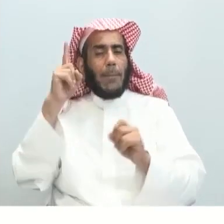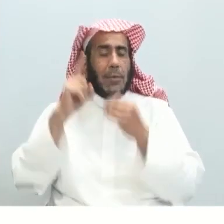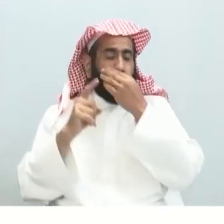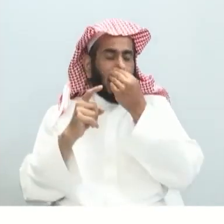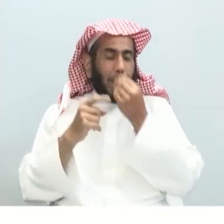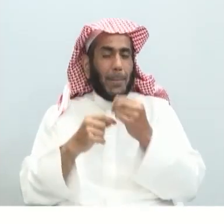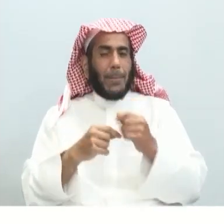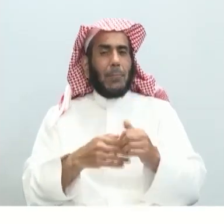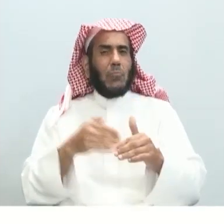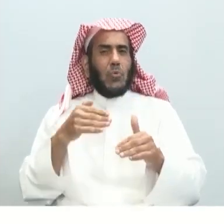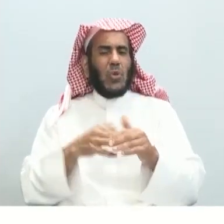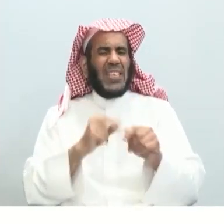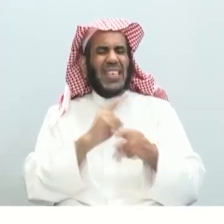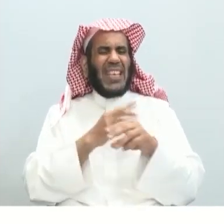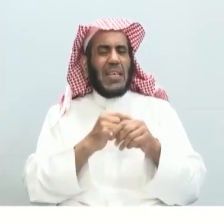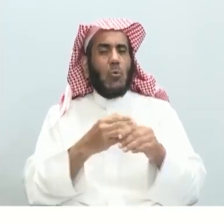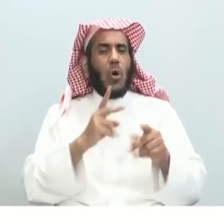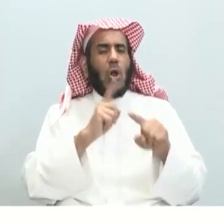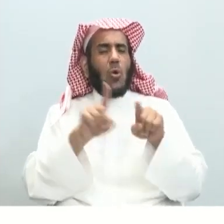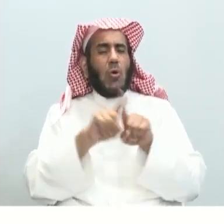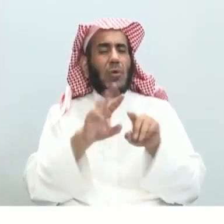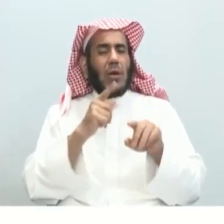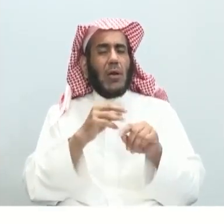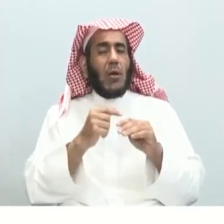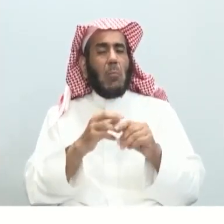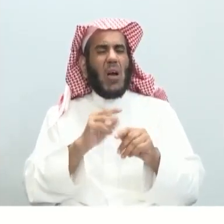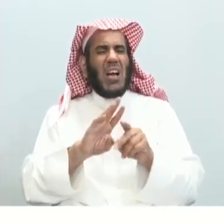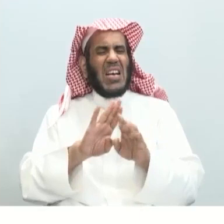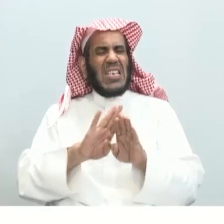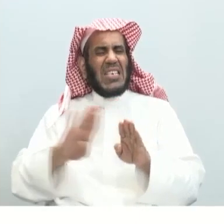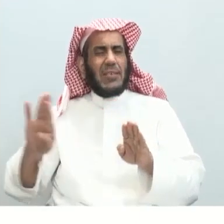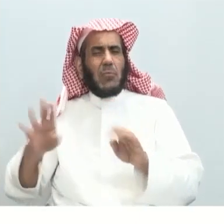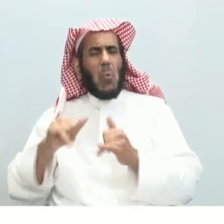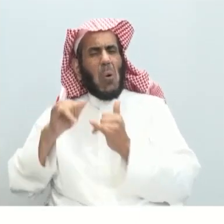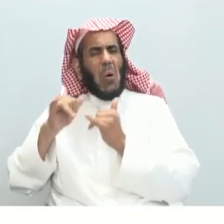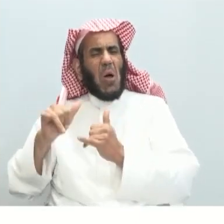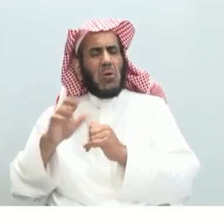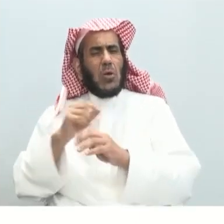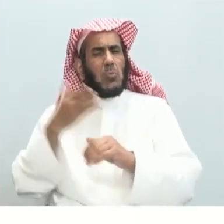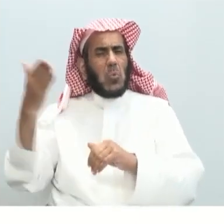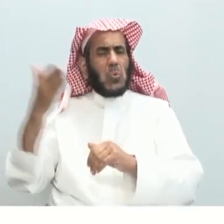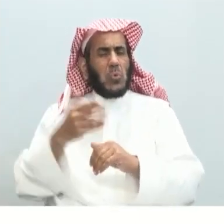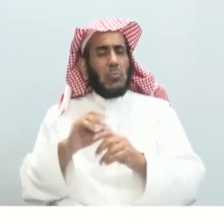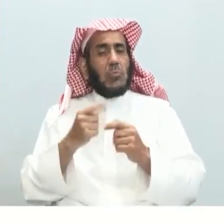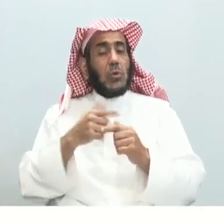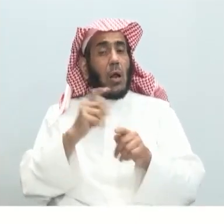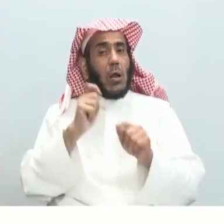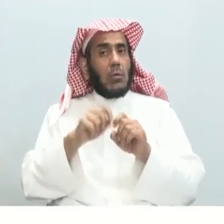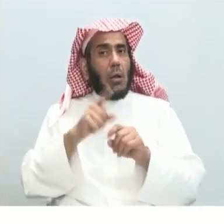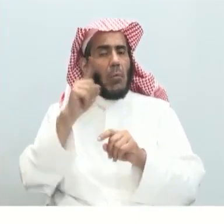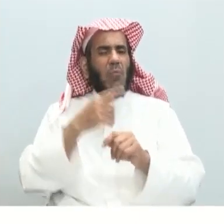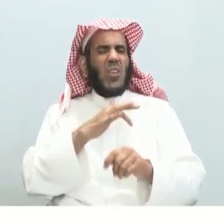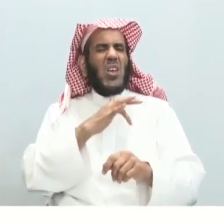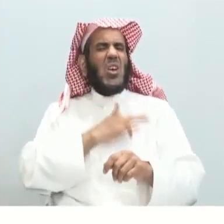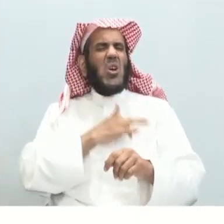يدخل التكذيب والكفر لانهم لما اعرضوا عن ما جاءت به الرسل جعل الله تعالى في